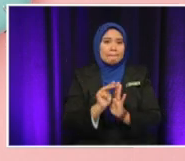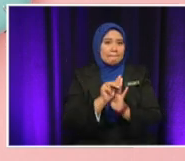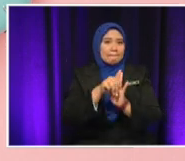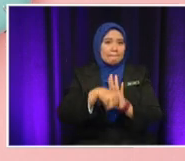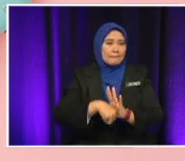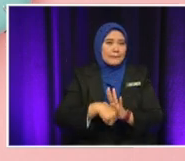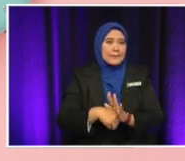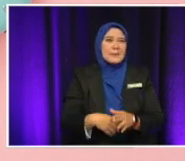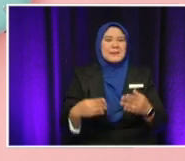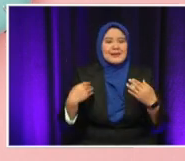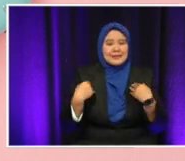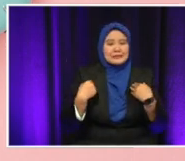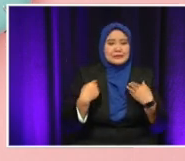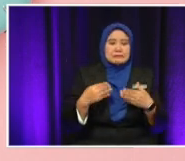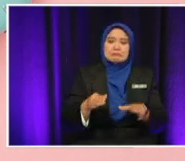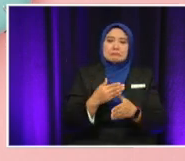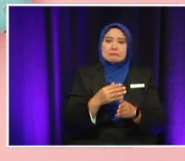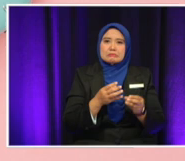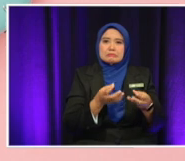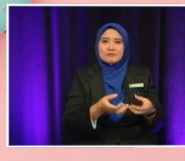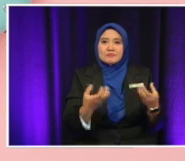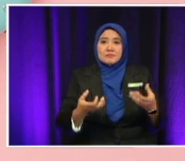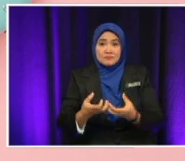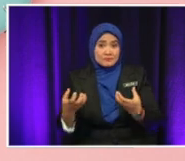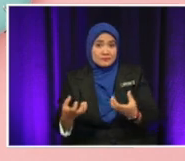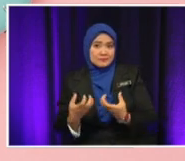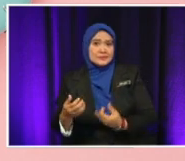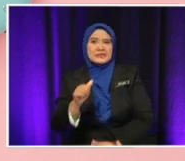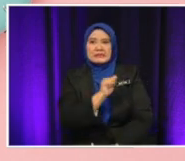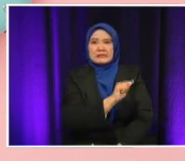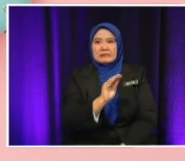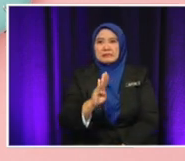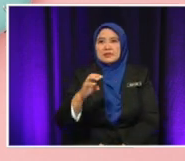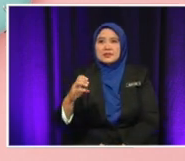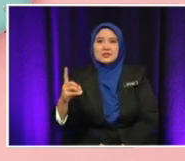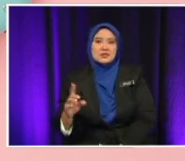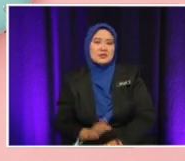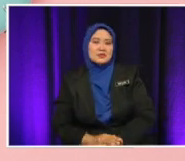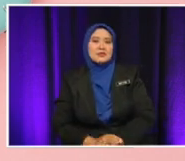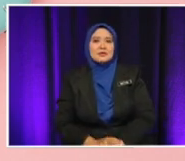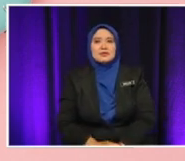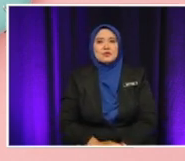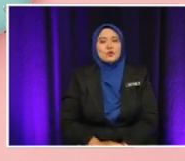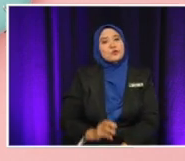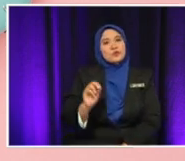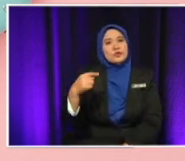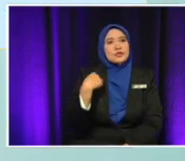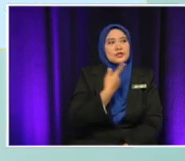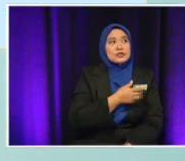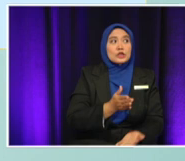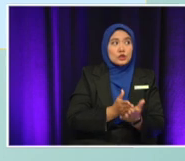seperti edisi eee gitu ya dan Marco pun ada pecahannya juga lah lewat mana Oke seterusnya